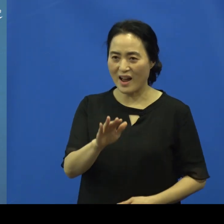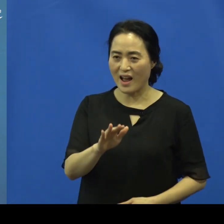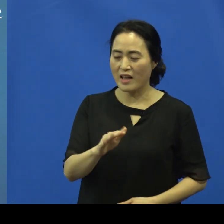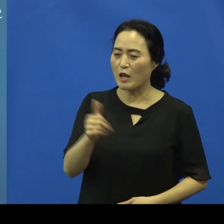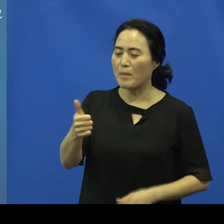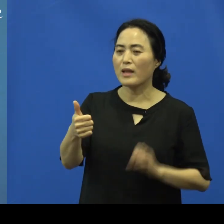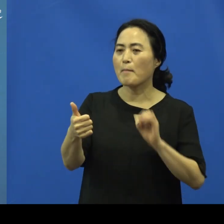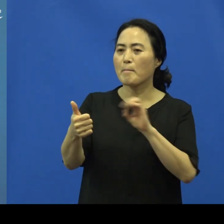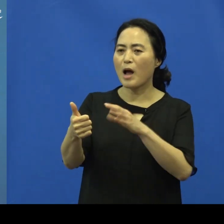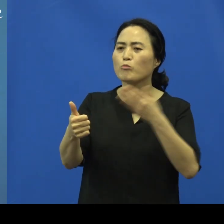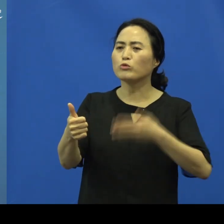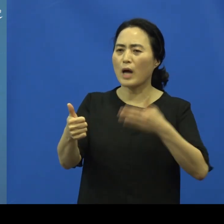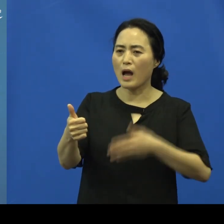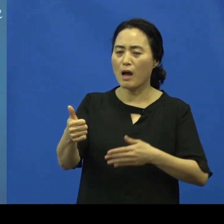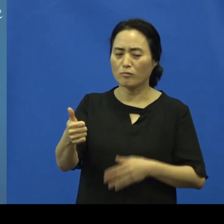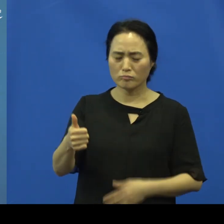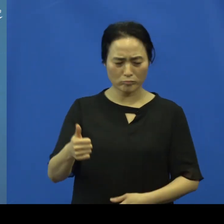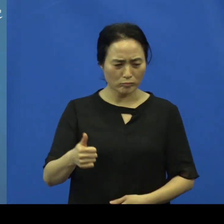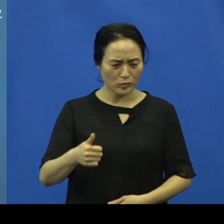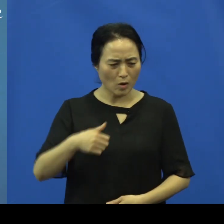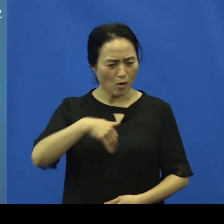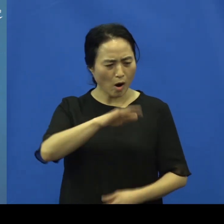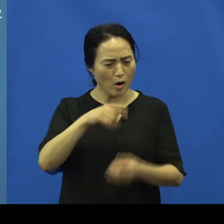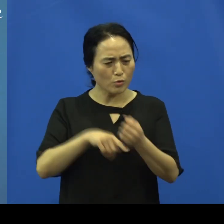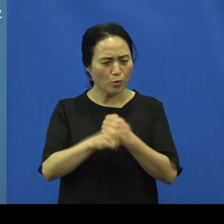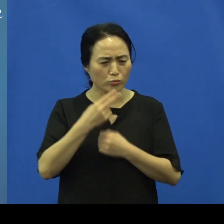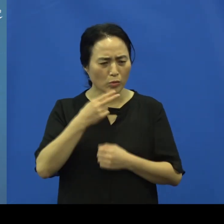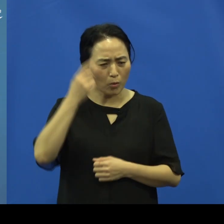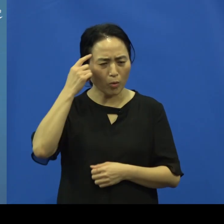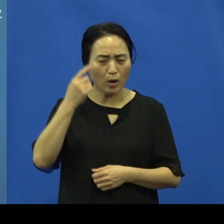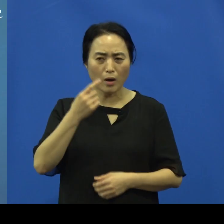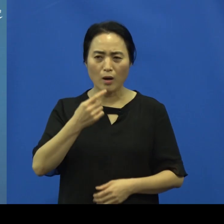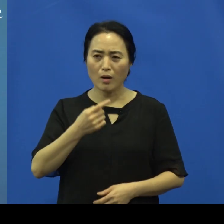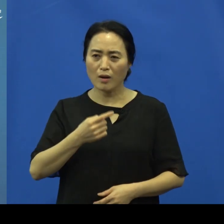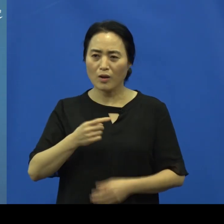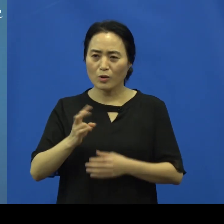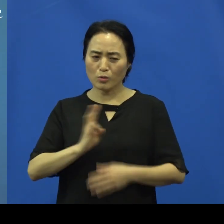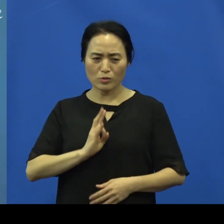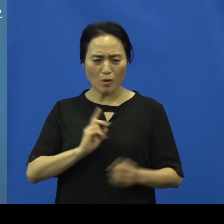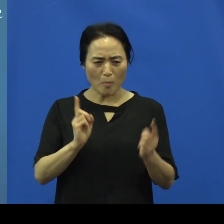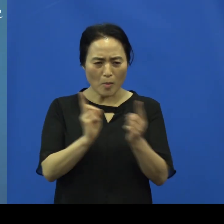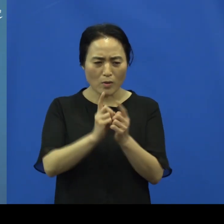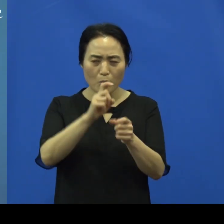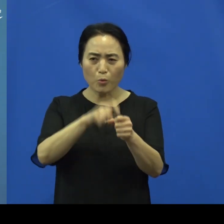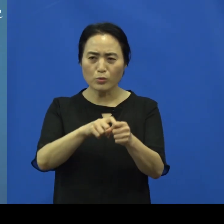지금 왜 지금 가냐는 거예요. 갈 이유가 없는데 왜 그 선지자를 만나러 가느냐는 거예요.